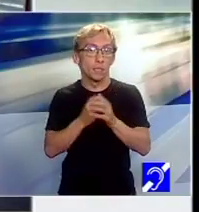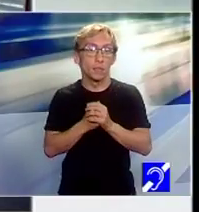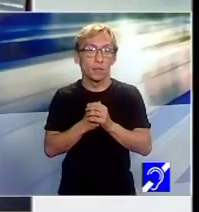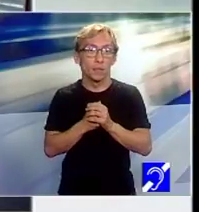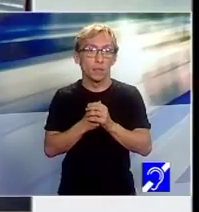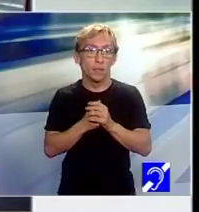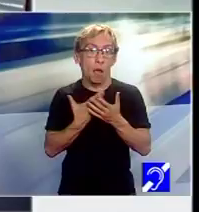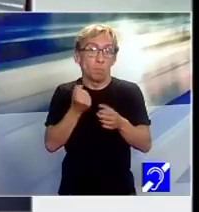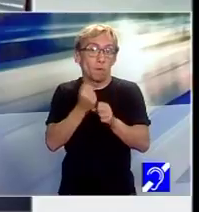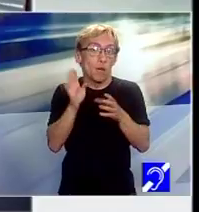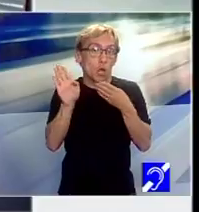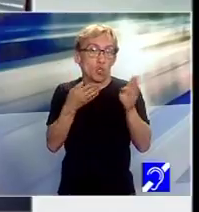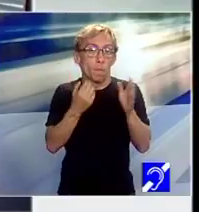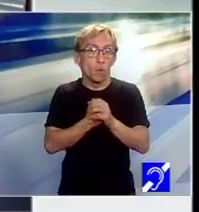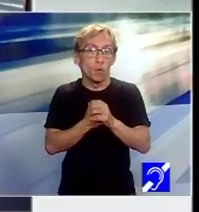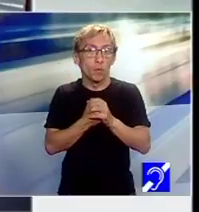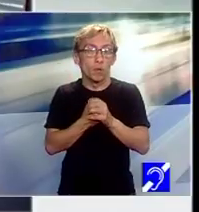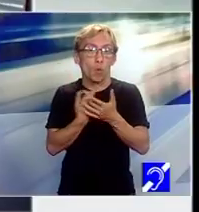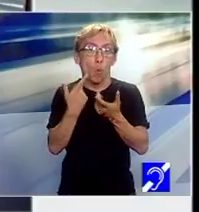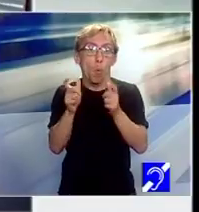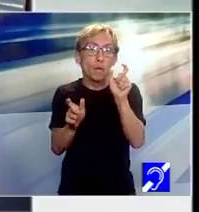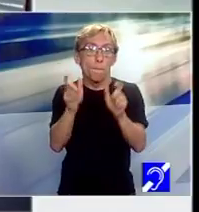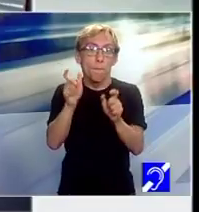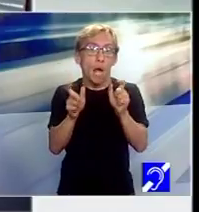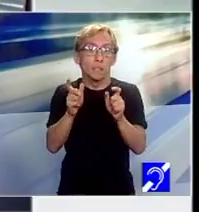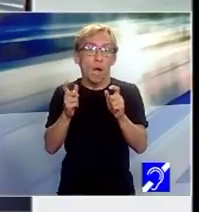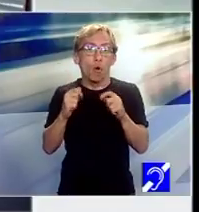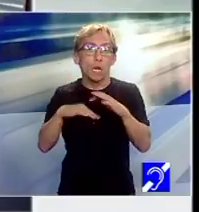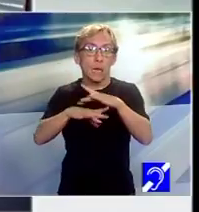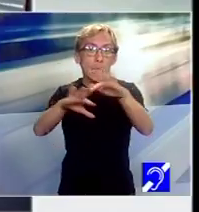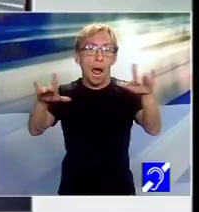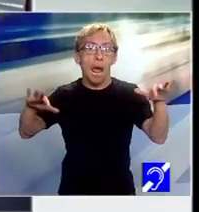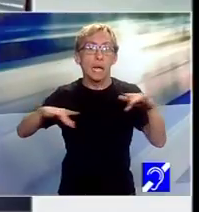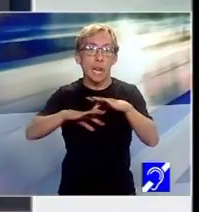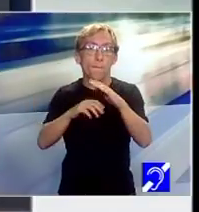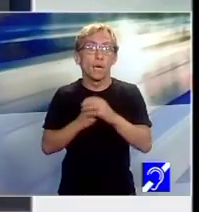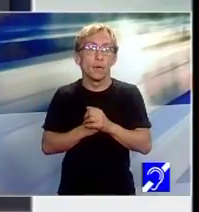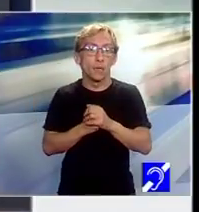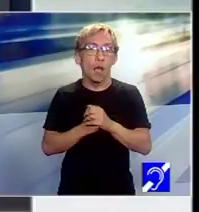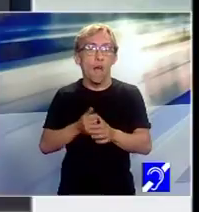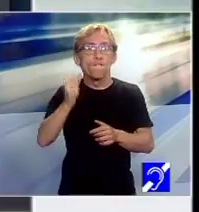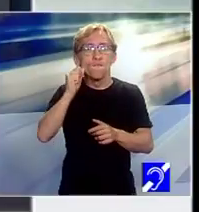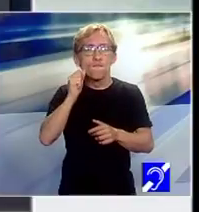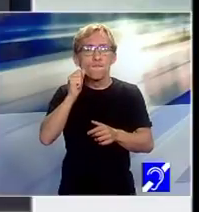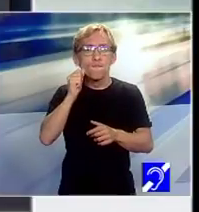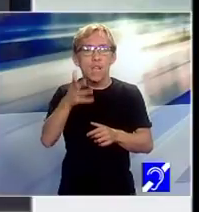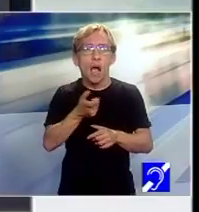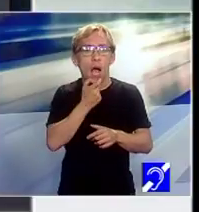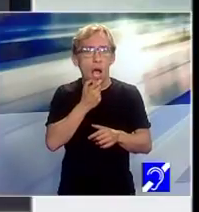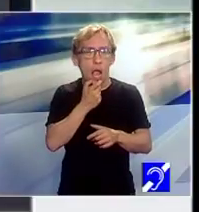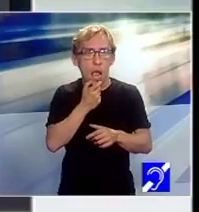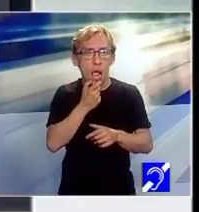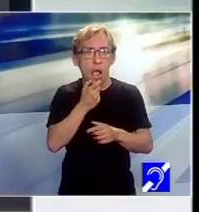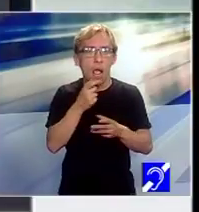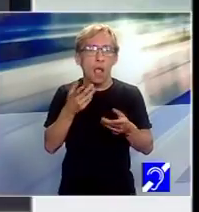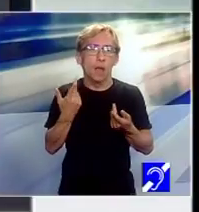debutul, văd că în ultimii ani, cu un spectacol în aer liber. Da, așa cum am spus în fiecare an, ieșim cu acest